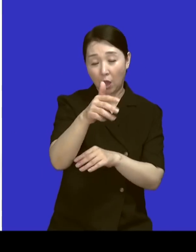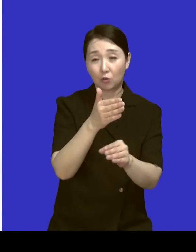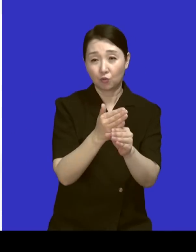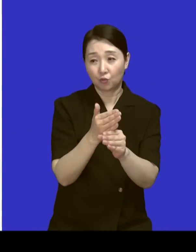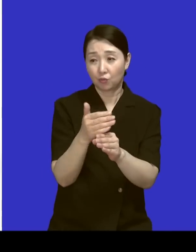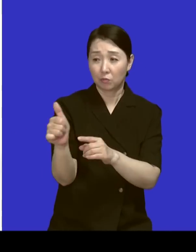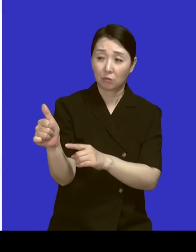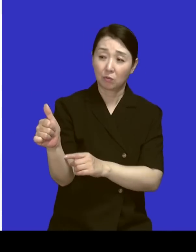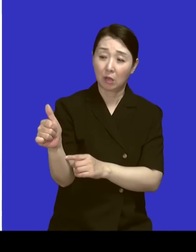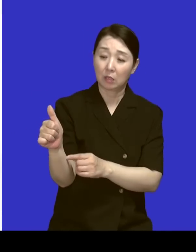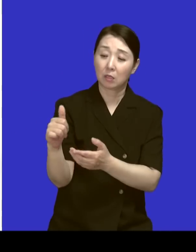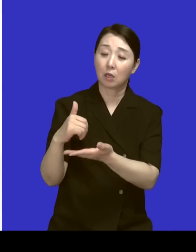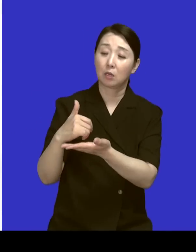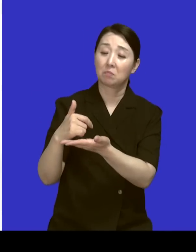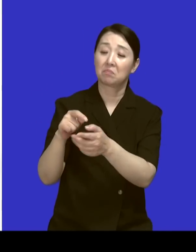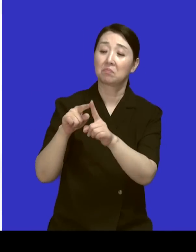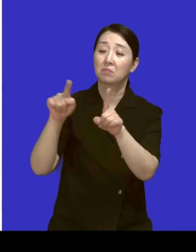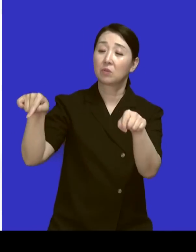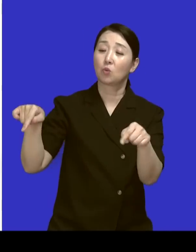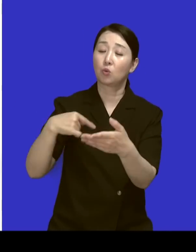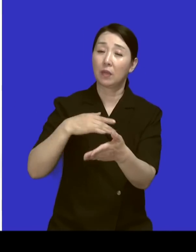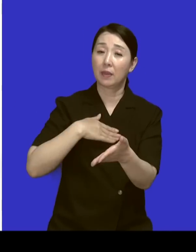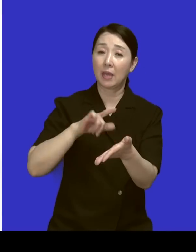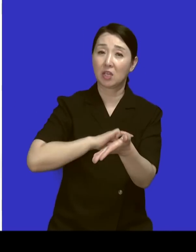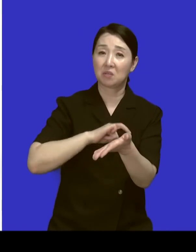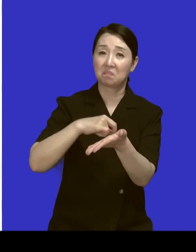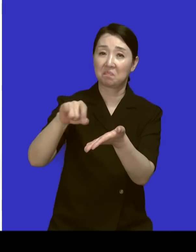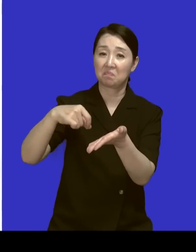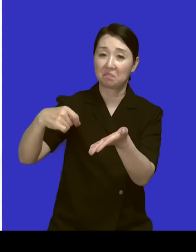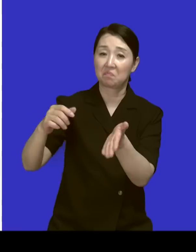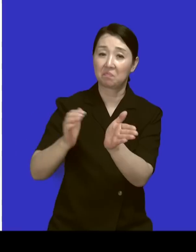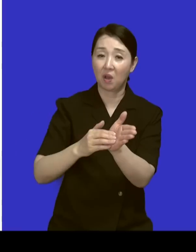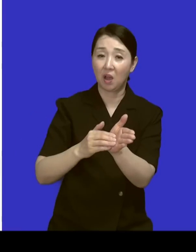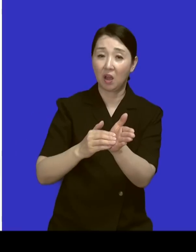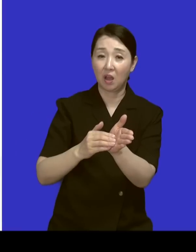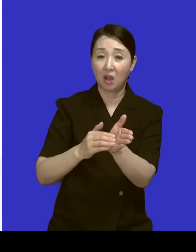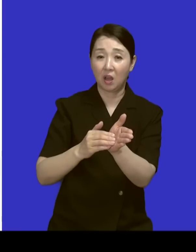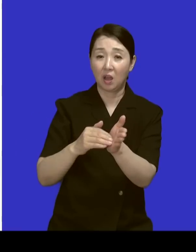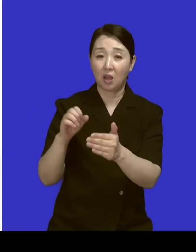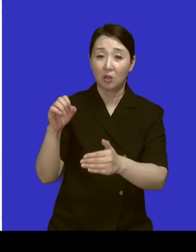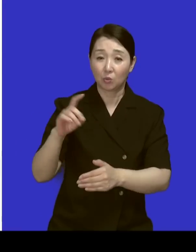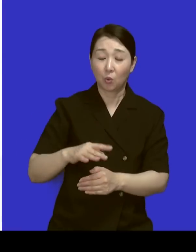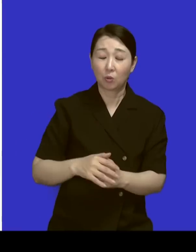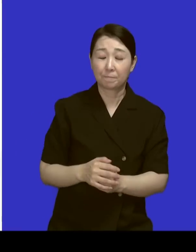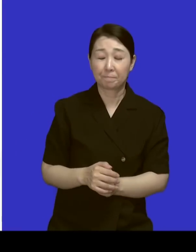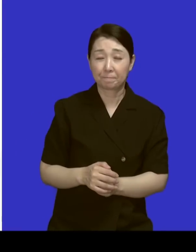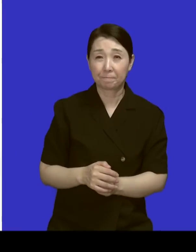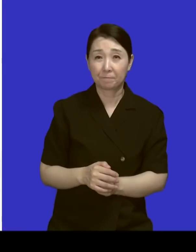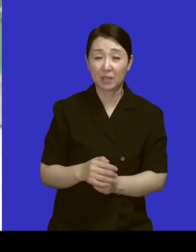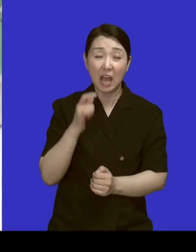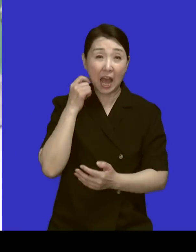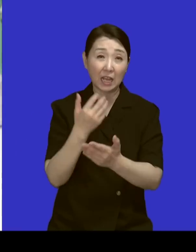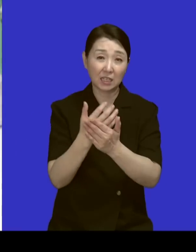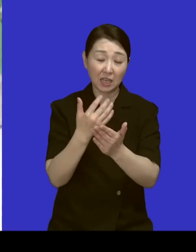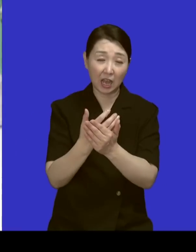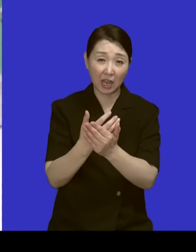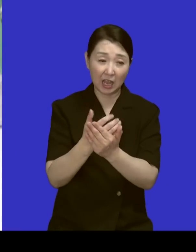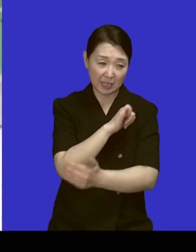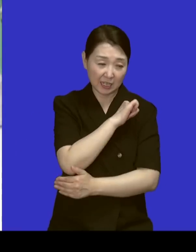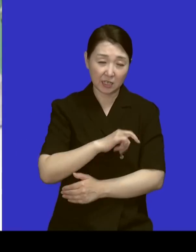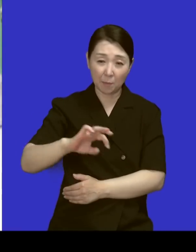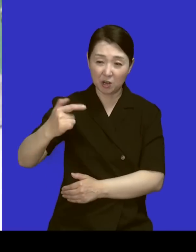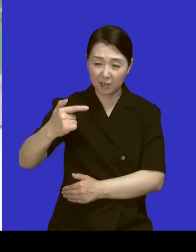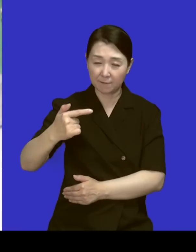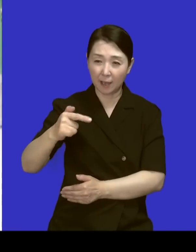그 친구가 자기 노트에다가 제 이름을 계속 적는 거예요. 그리고 옆에다가 한자로 참을 인자를 계속 또 적는 거예요. 네.